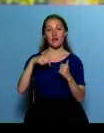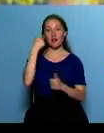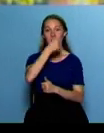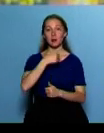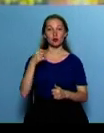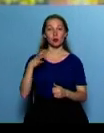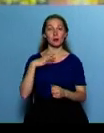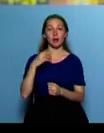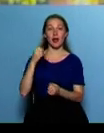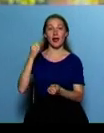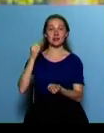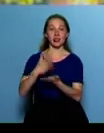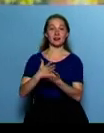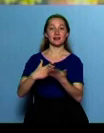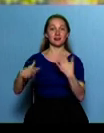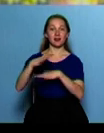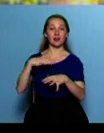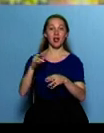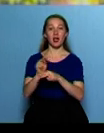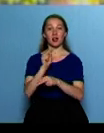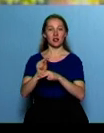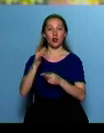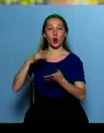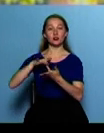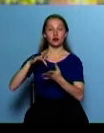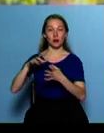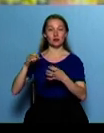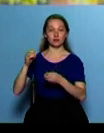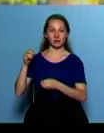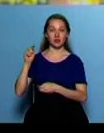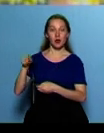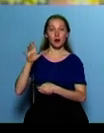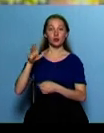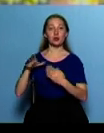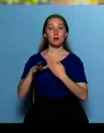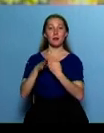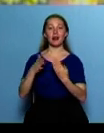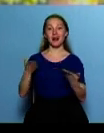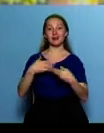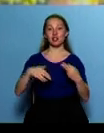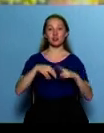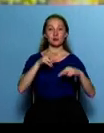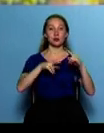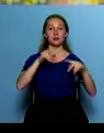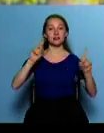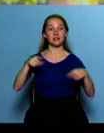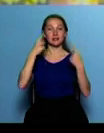создали центр компетенции развития городской среды. Это центр компетенции, который будет помогать нашим муниципалитетам создавать еще более качественные